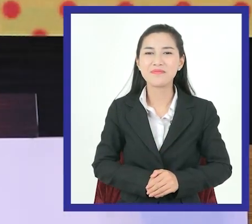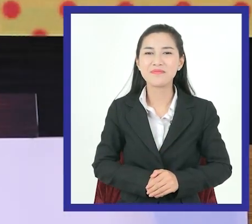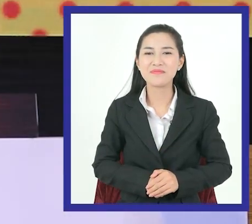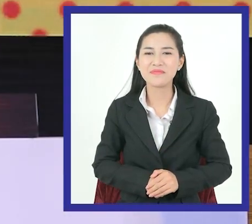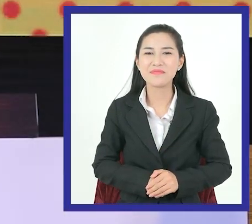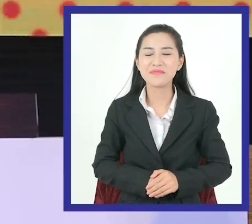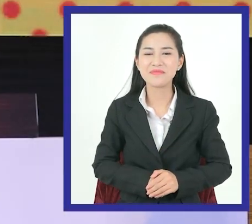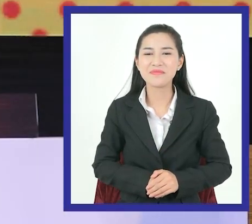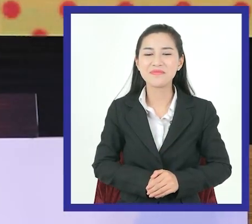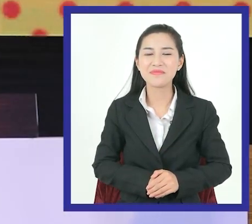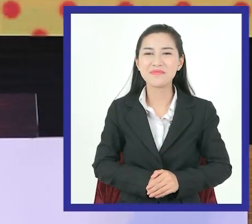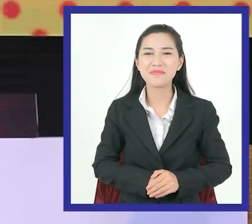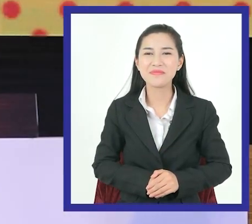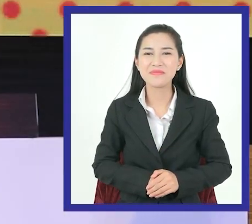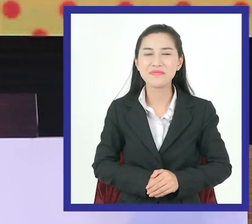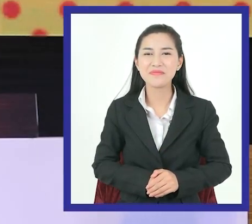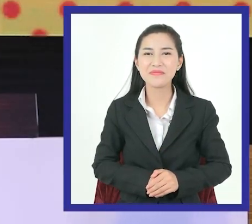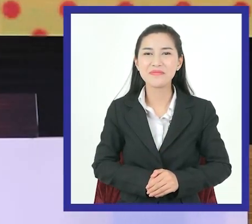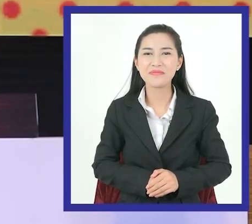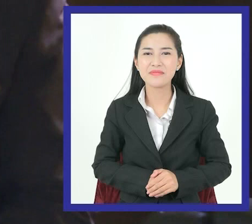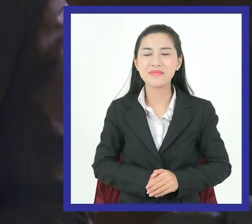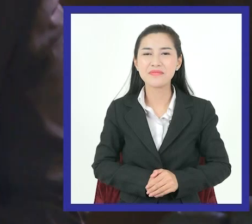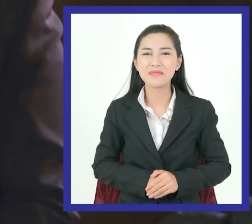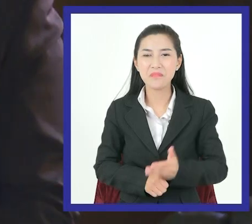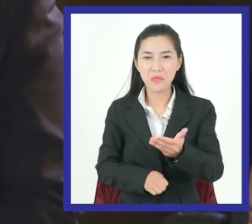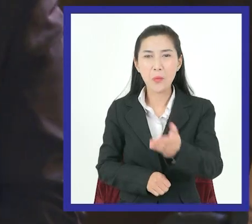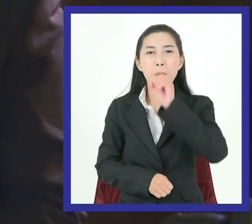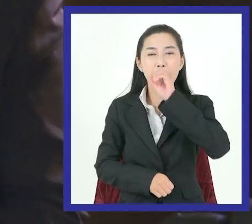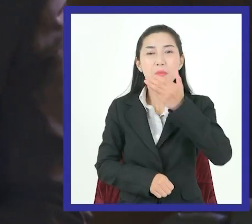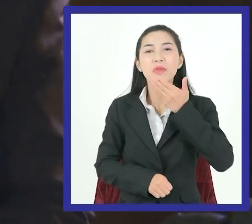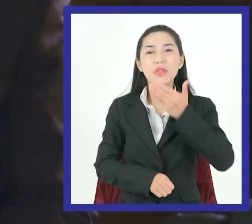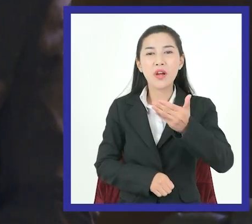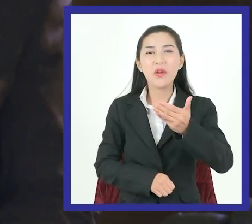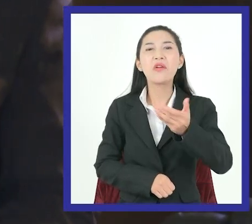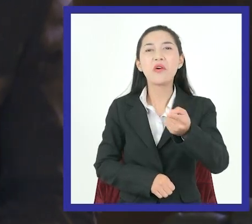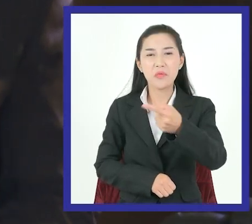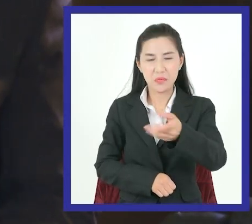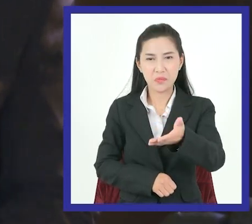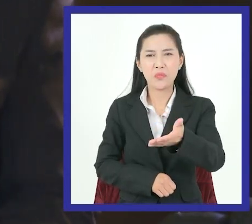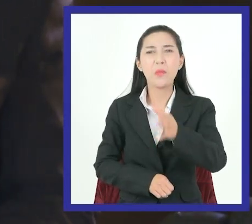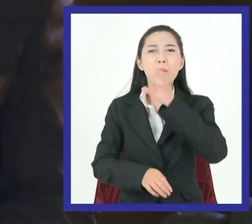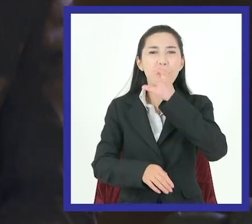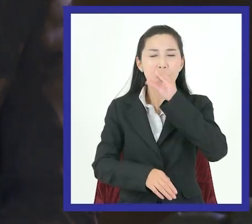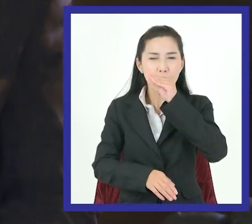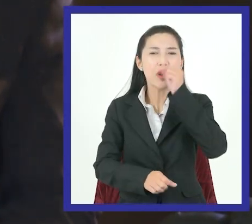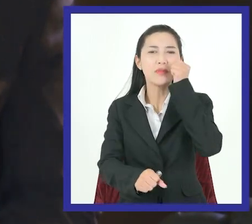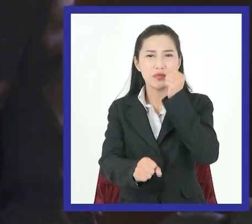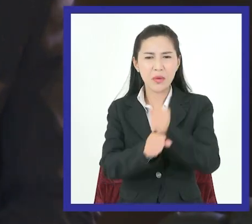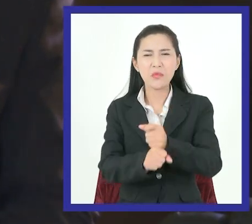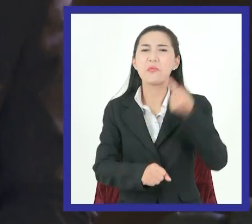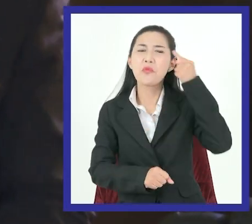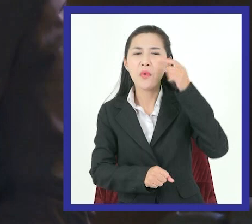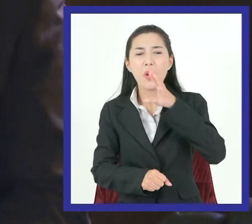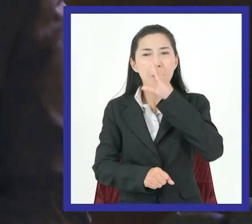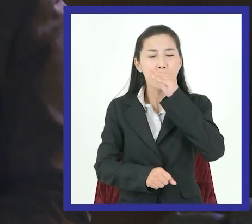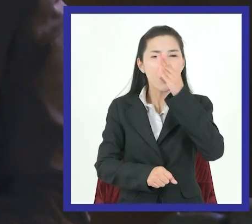ครับครับผมย้ำมาตลอดนะครับผมว่าพรรคของผมเนี่ยพูดแล้วทำก็ไปดูสิครับว่า